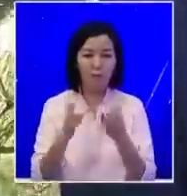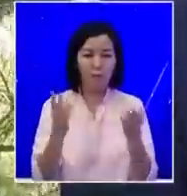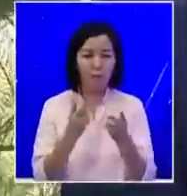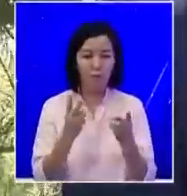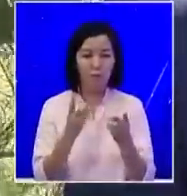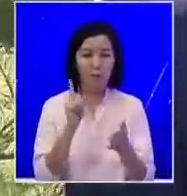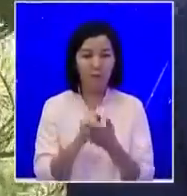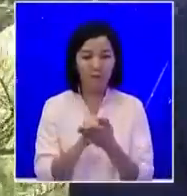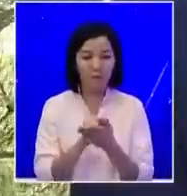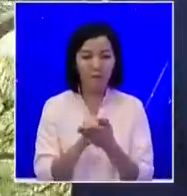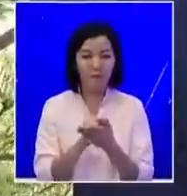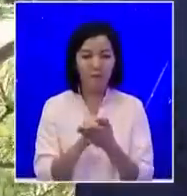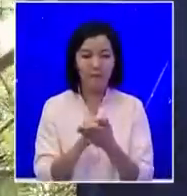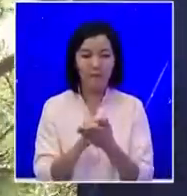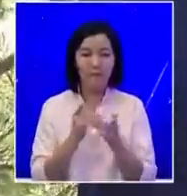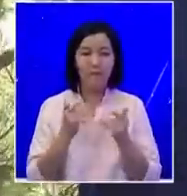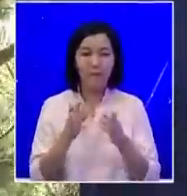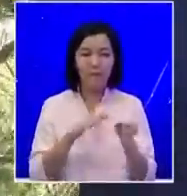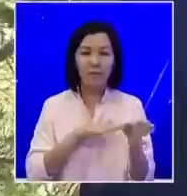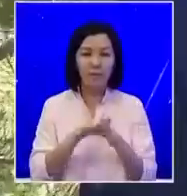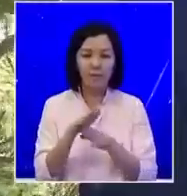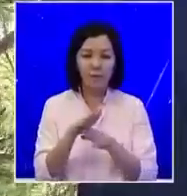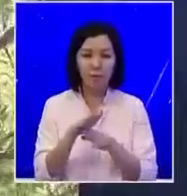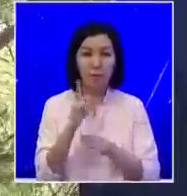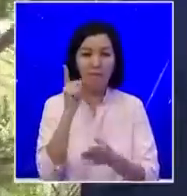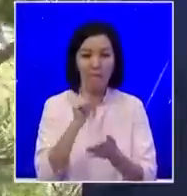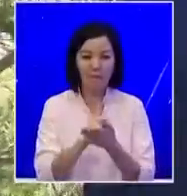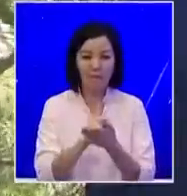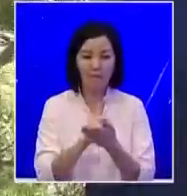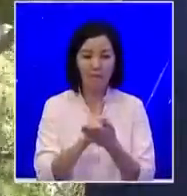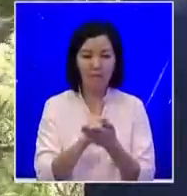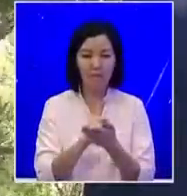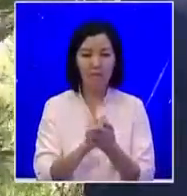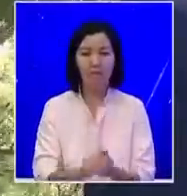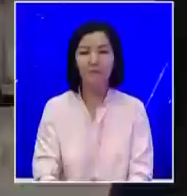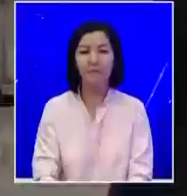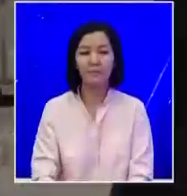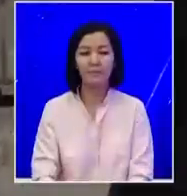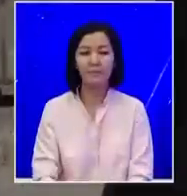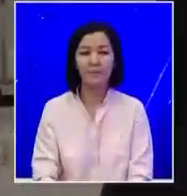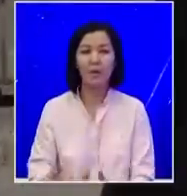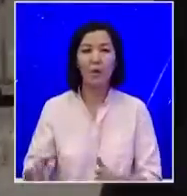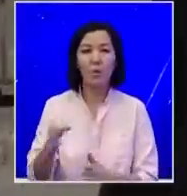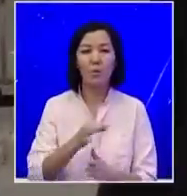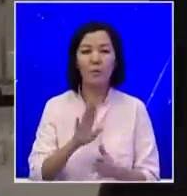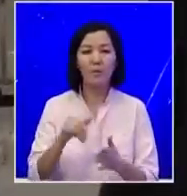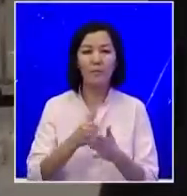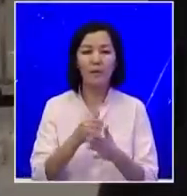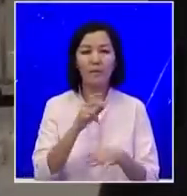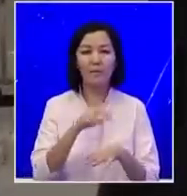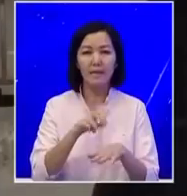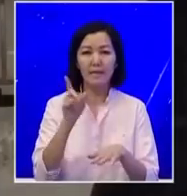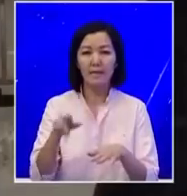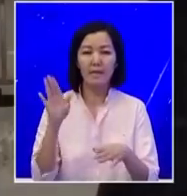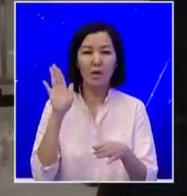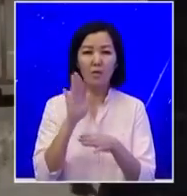керек. Сондай талаптар олар міндетті түрде орындау керек. Облыстық бас санитардың қаулысына